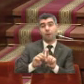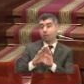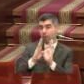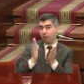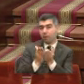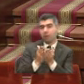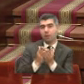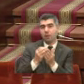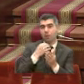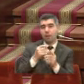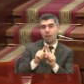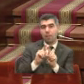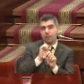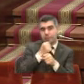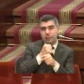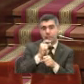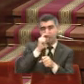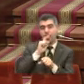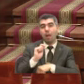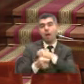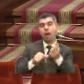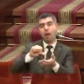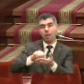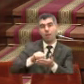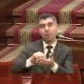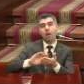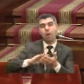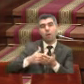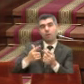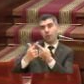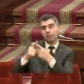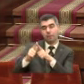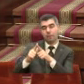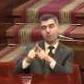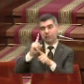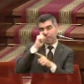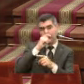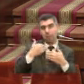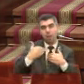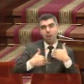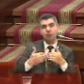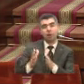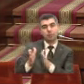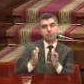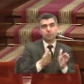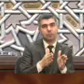تعاني في صمت، وخاصة في العالم القروي، ويعاني معهم. شكرا هل من تعقيب